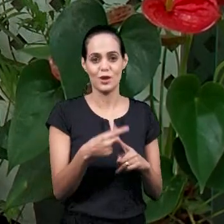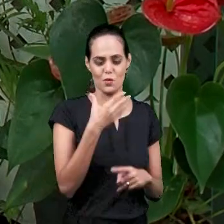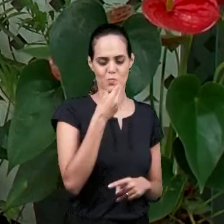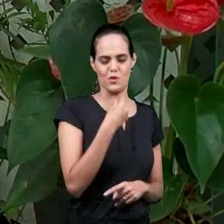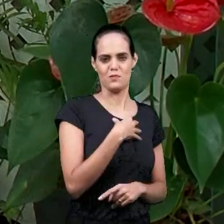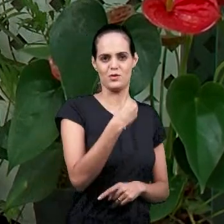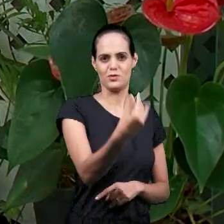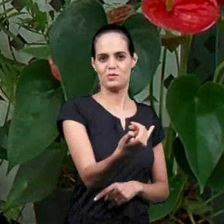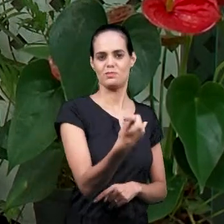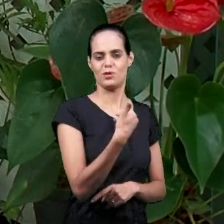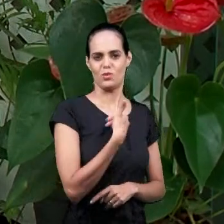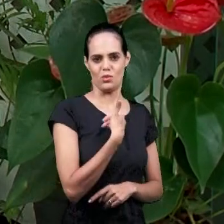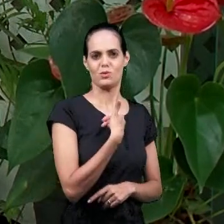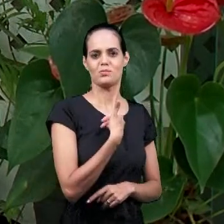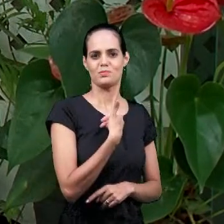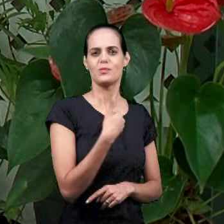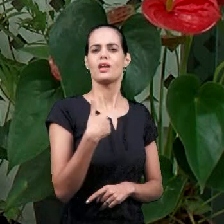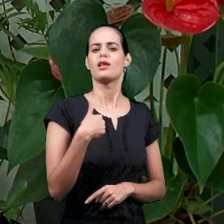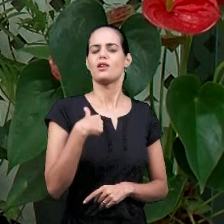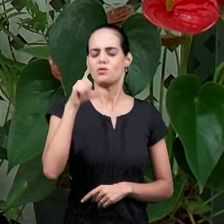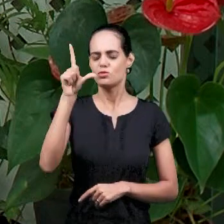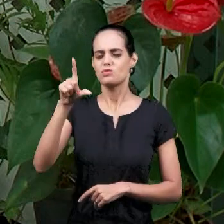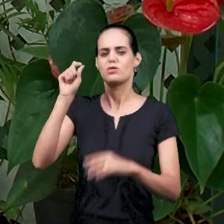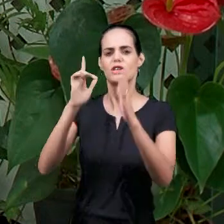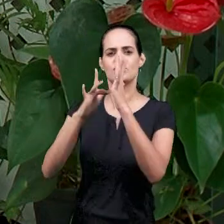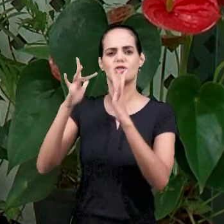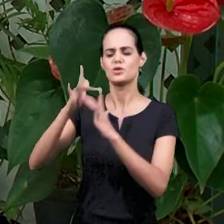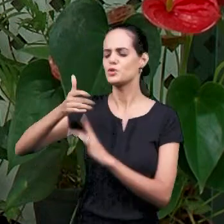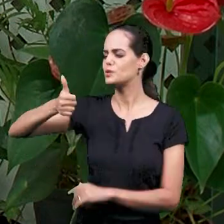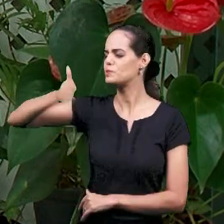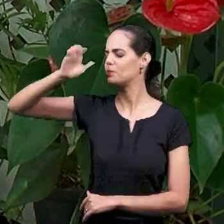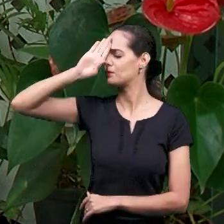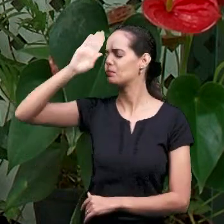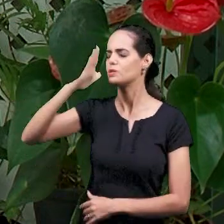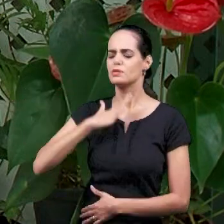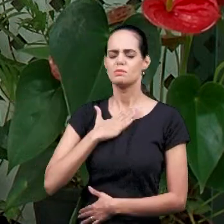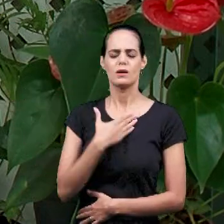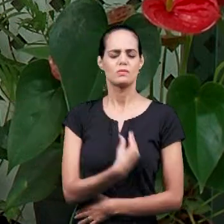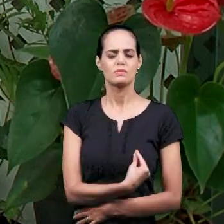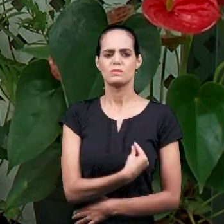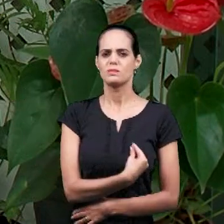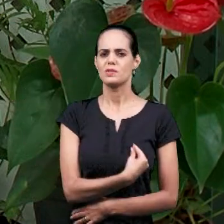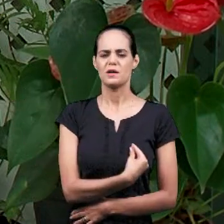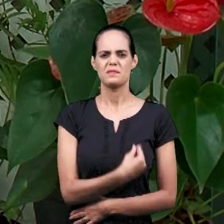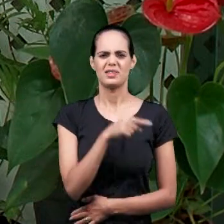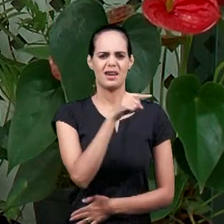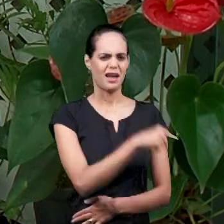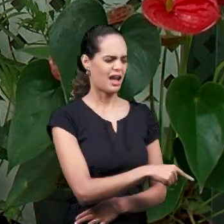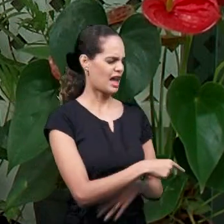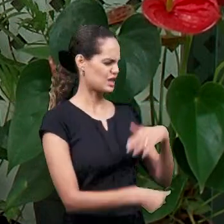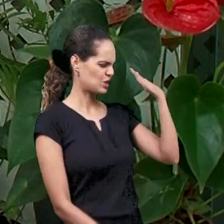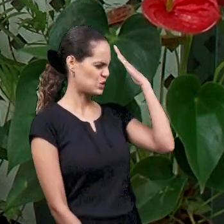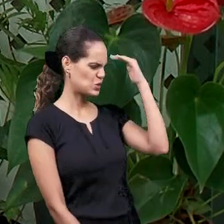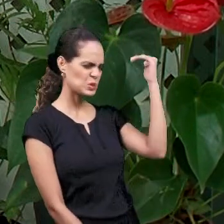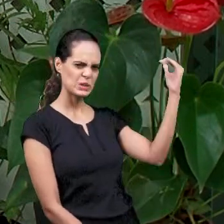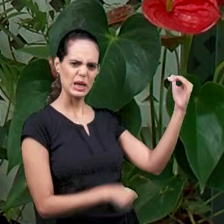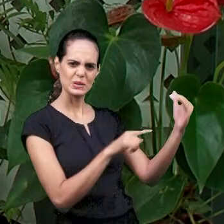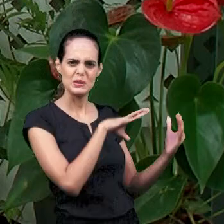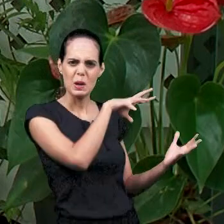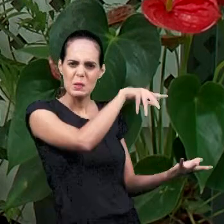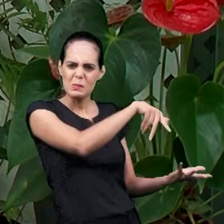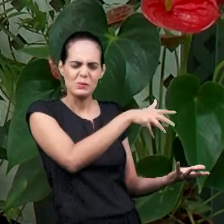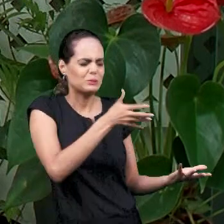il m'a dit qu'il a décidé de mettre le Seigneur Jésus à la première place de sa vie. Et plus